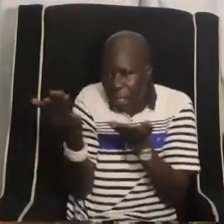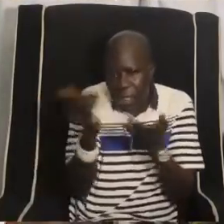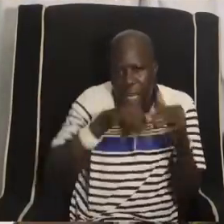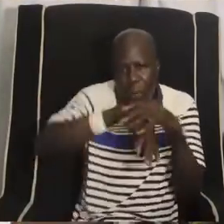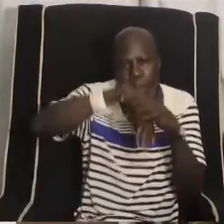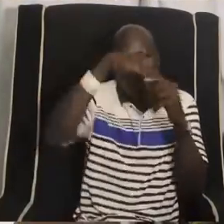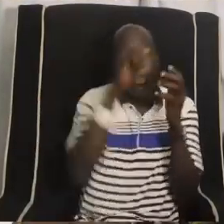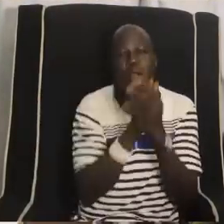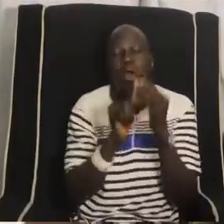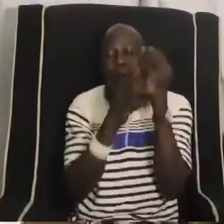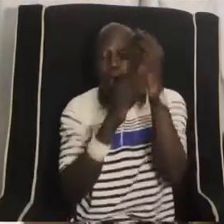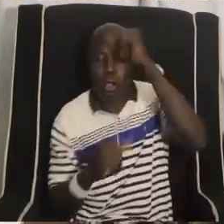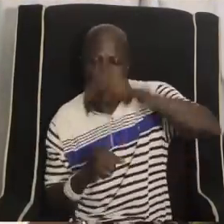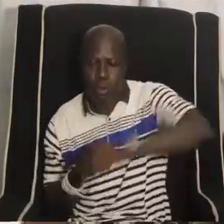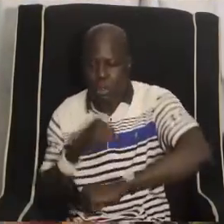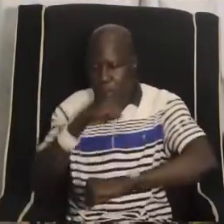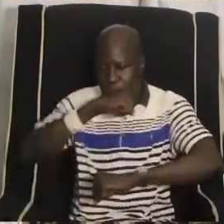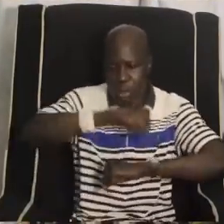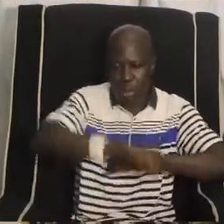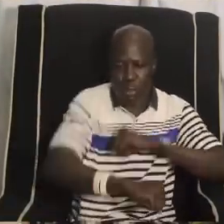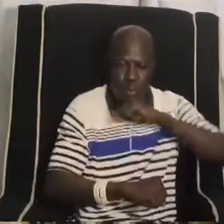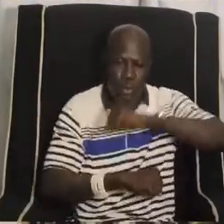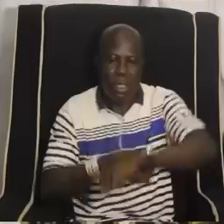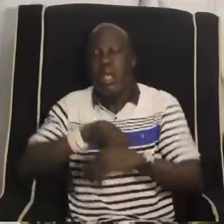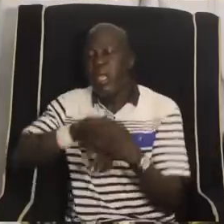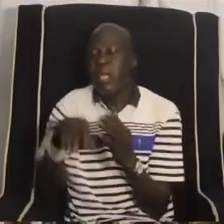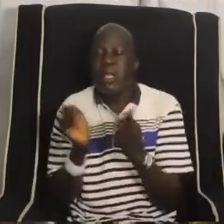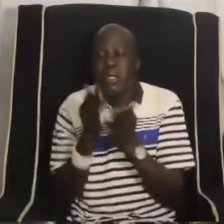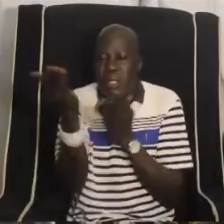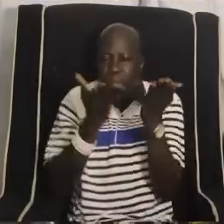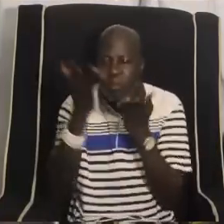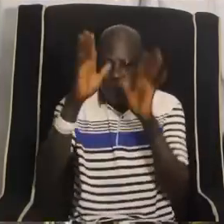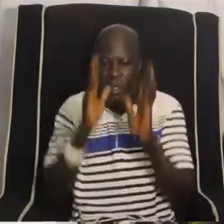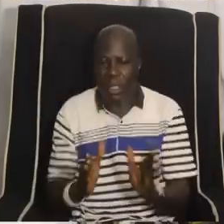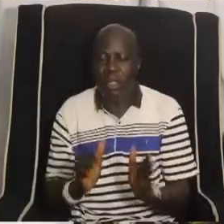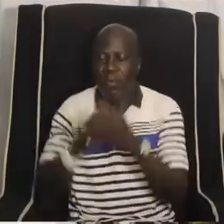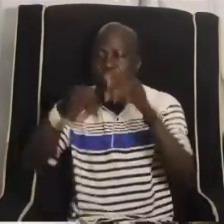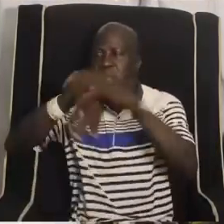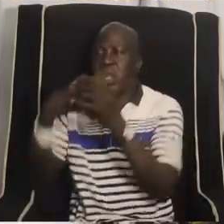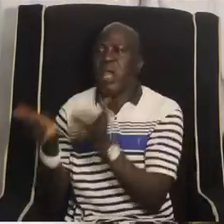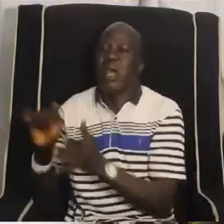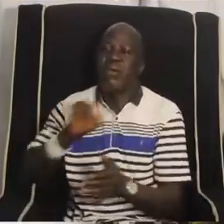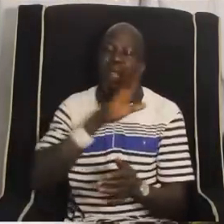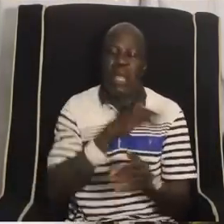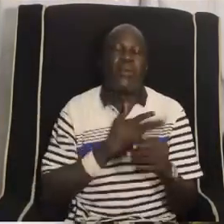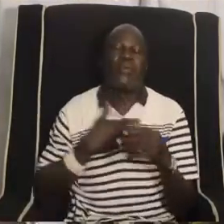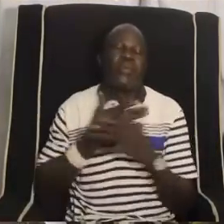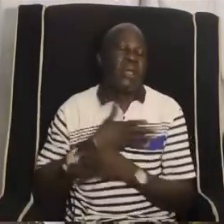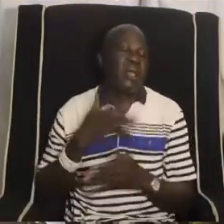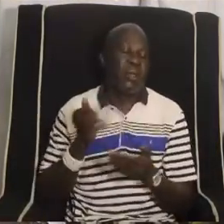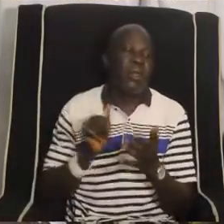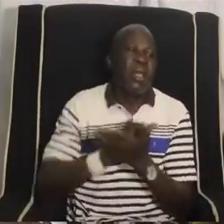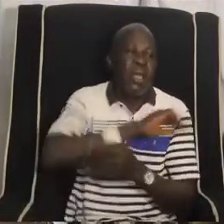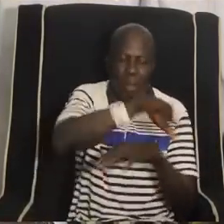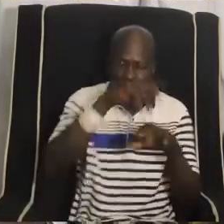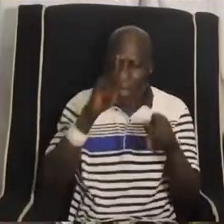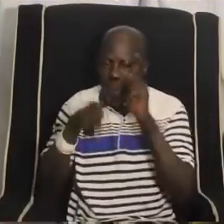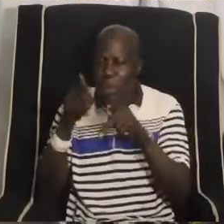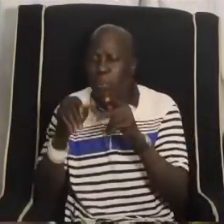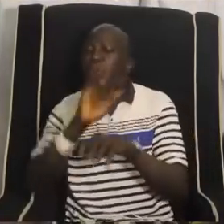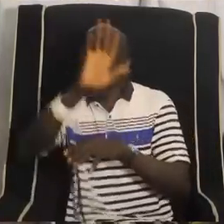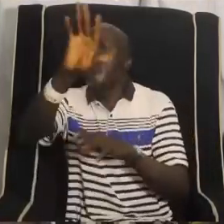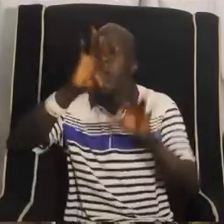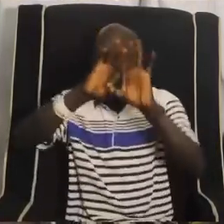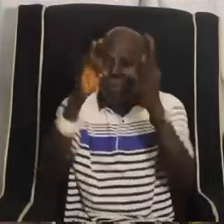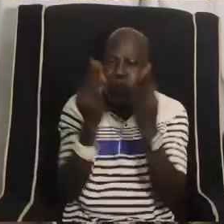tí wọ́n wà. To bring them out of suffering. Nú òkú ẹrú tí wọ́n wà. From the slavery they have. Ṣé o tẹ Ọlọ́run ní. Are you satisfied? Ipò tí àwọn ènìyàn